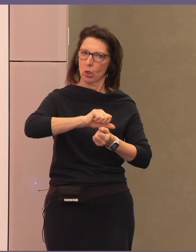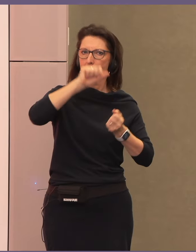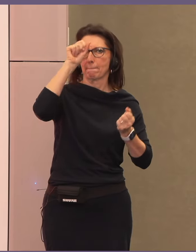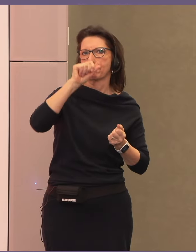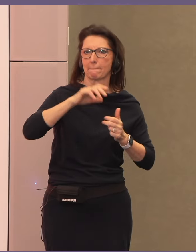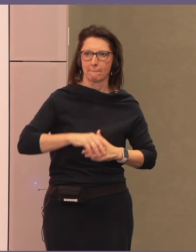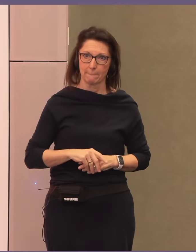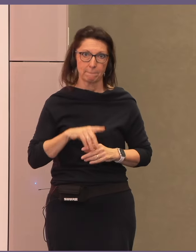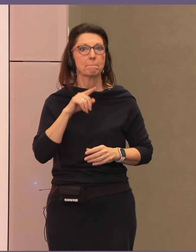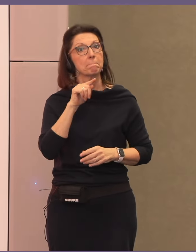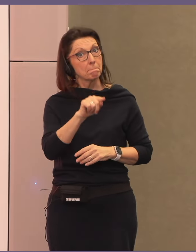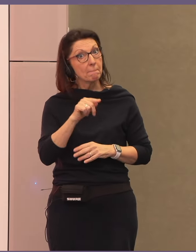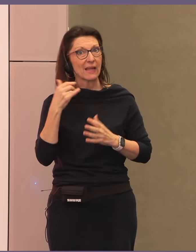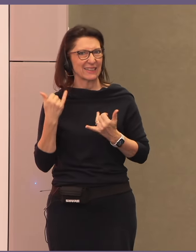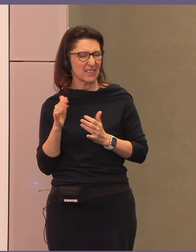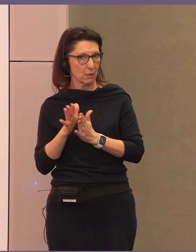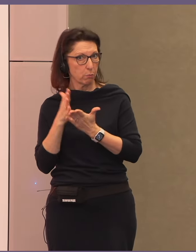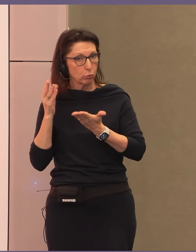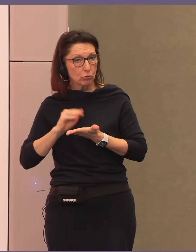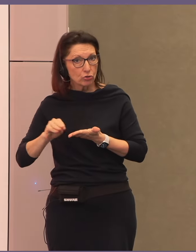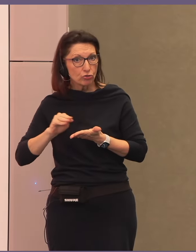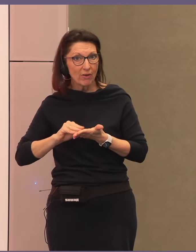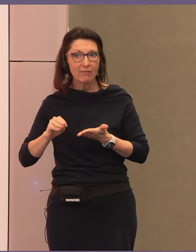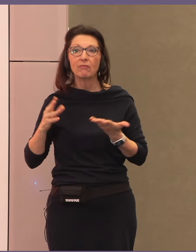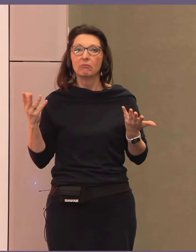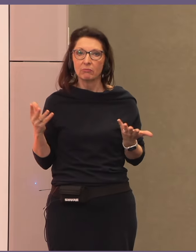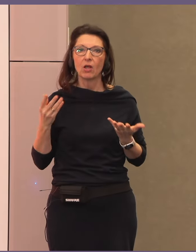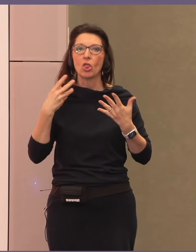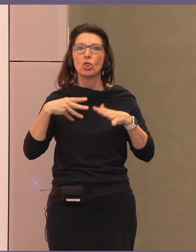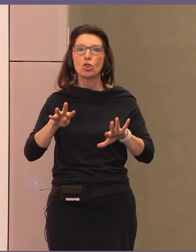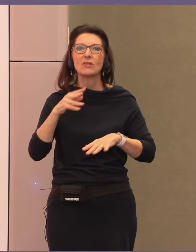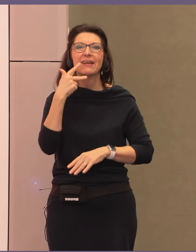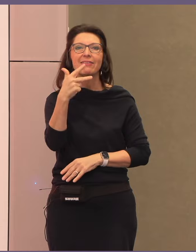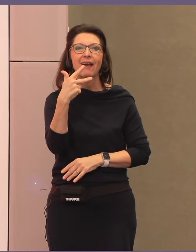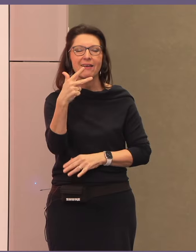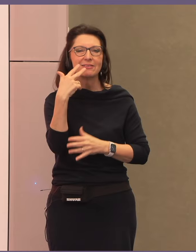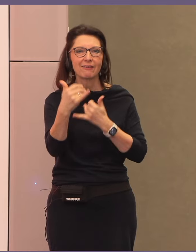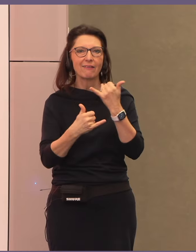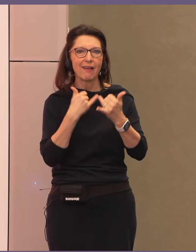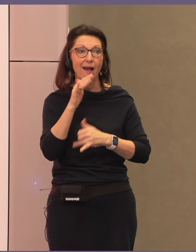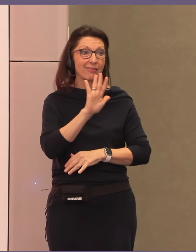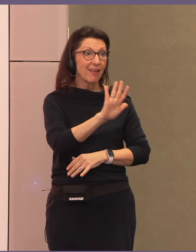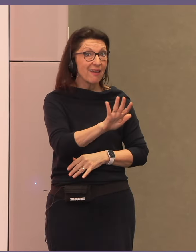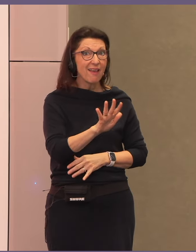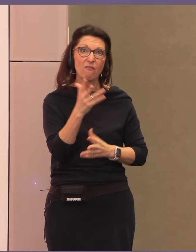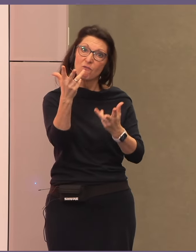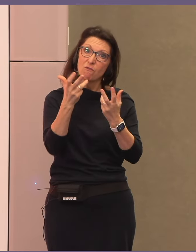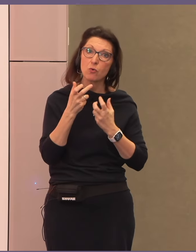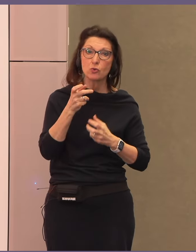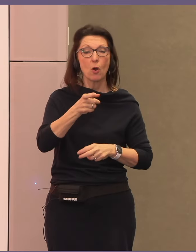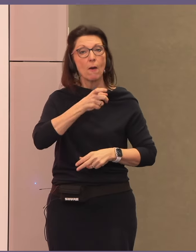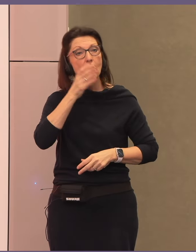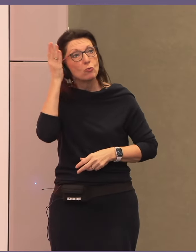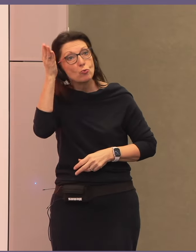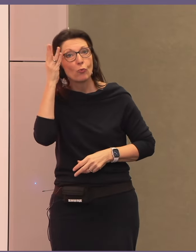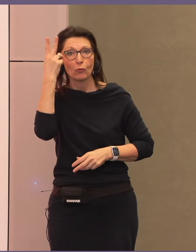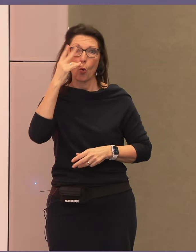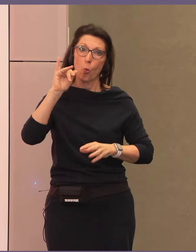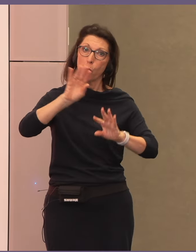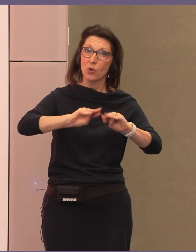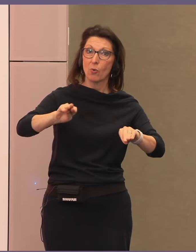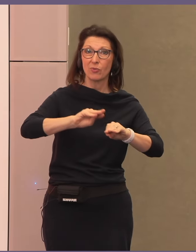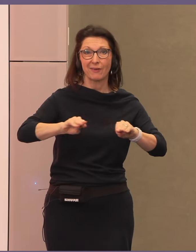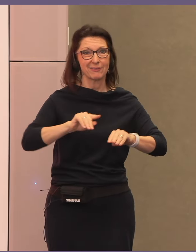zitiert Maria Wirth Hertha Virenberg ihr Fazit, Mitte der 1930er Jahre ihrem Berufswunsch, Universitätsdozentin zu sein, nie